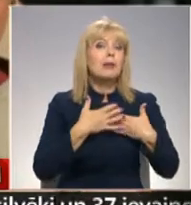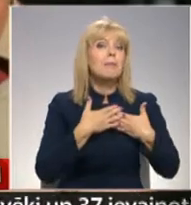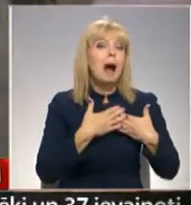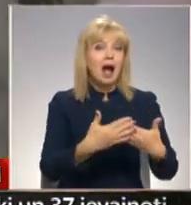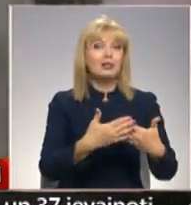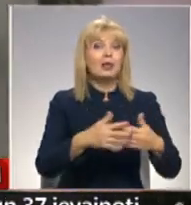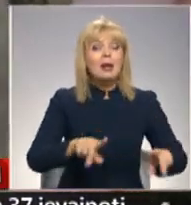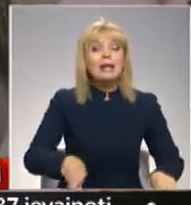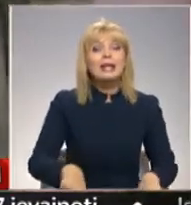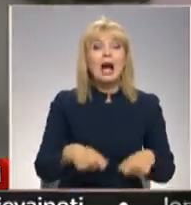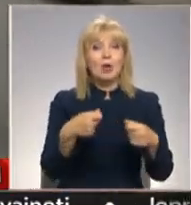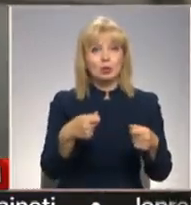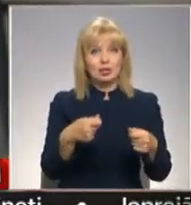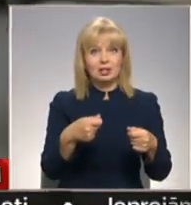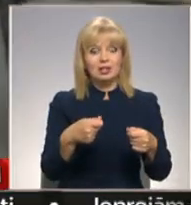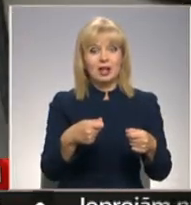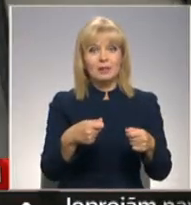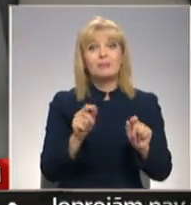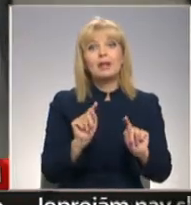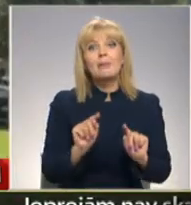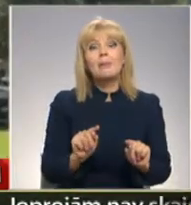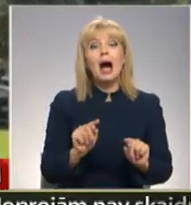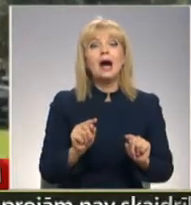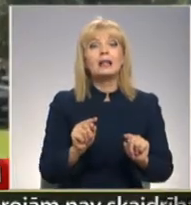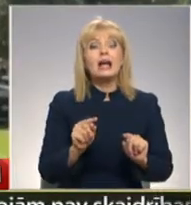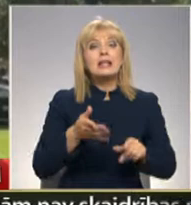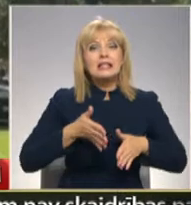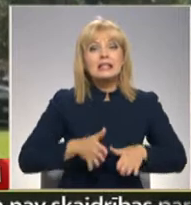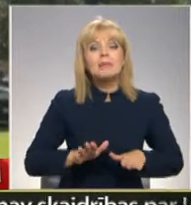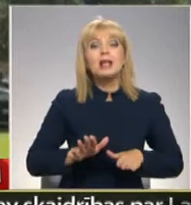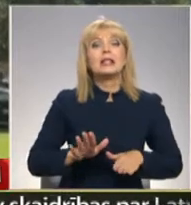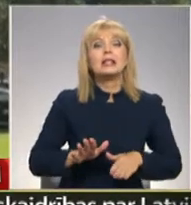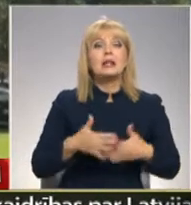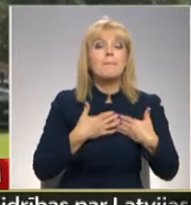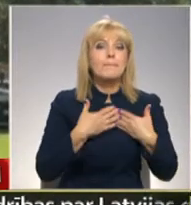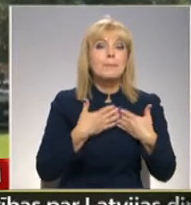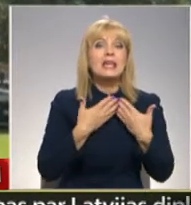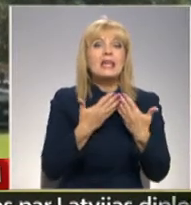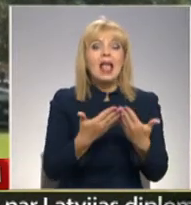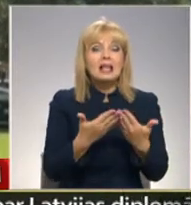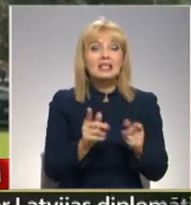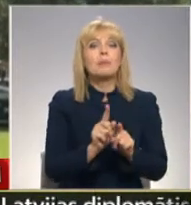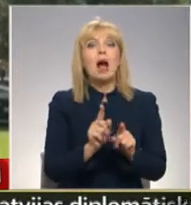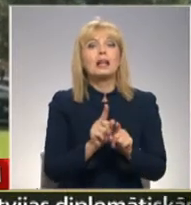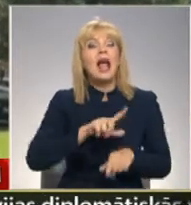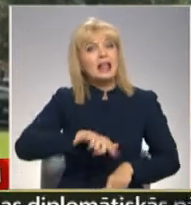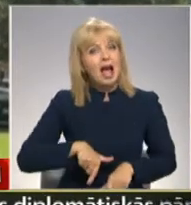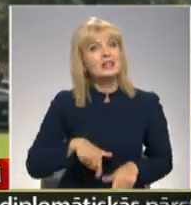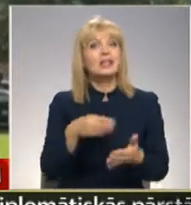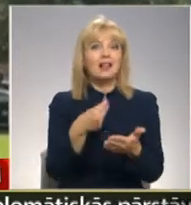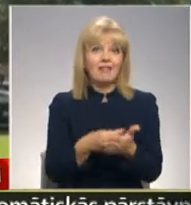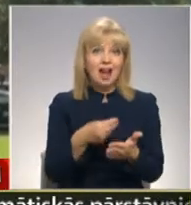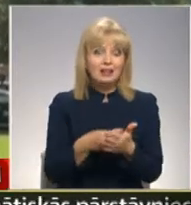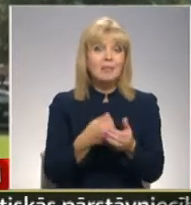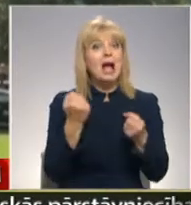ko ieaudzina šeit par dzimtenes mīlestību un latviskās tās vērtības. Un es arī